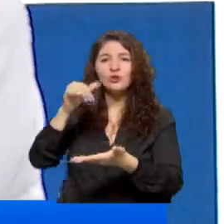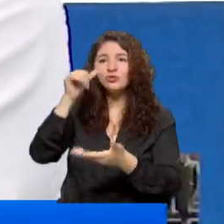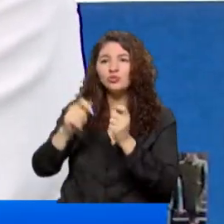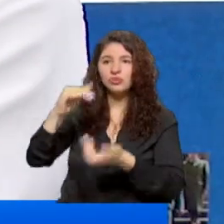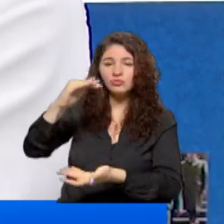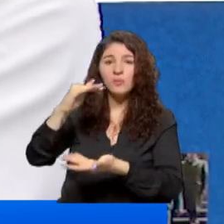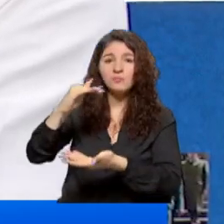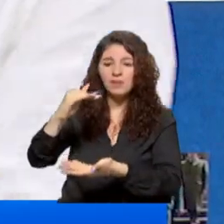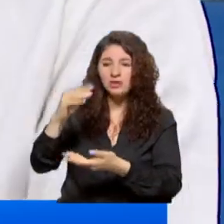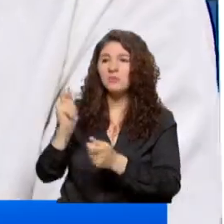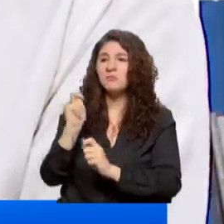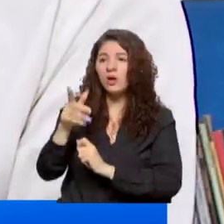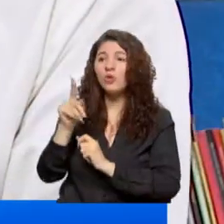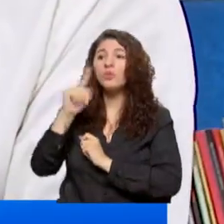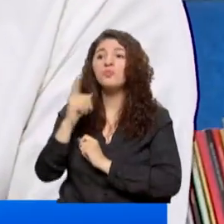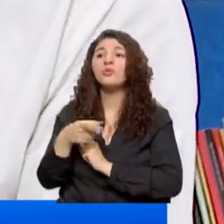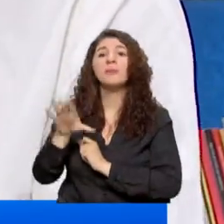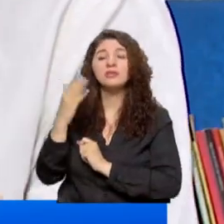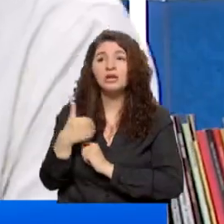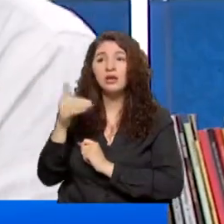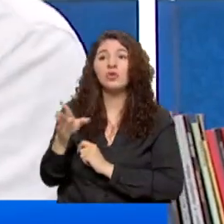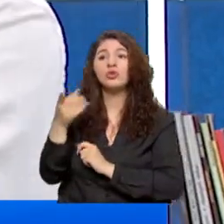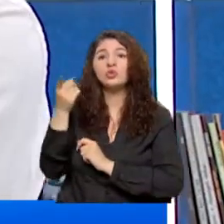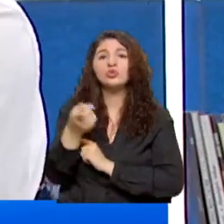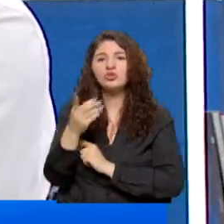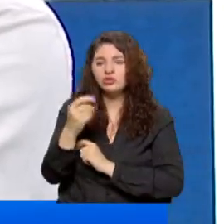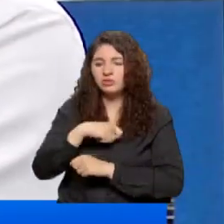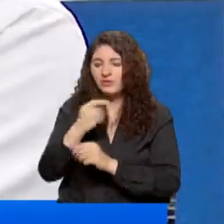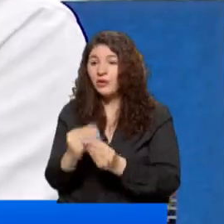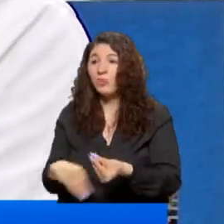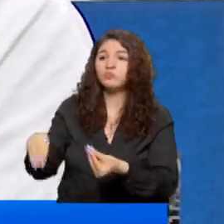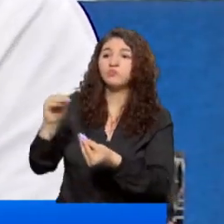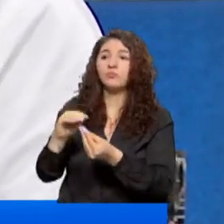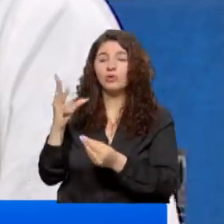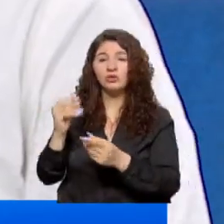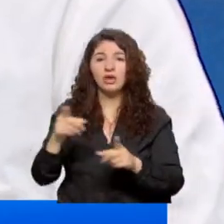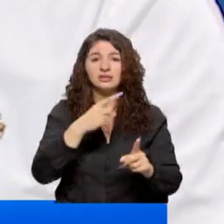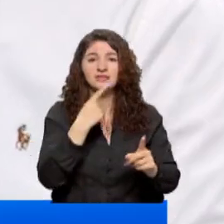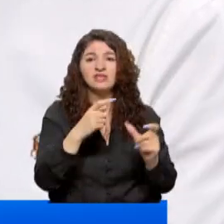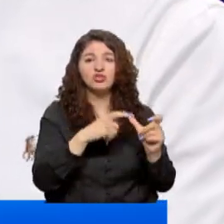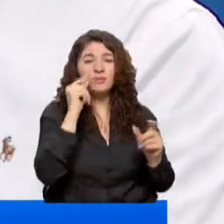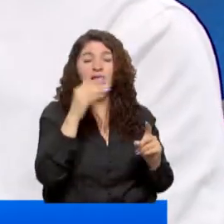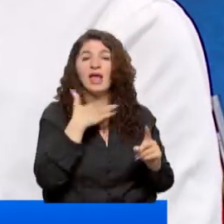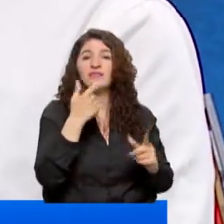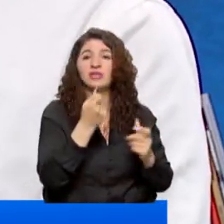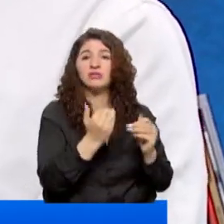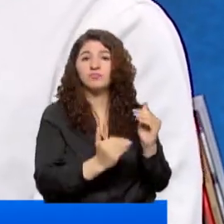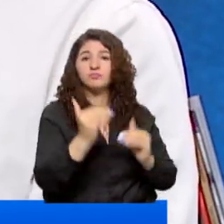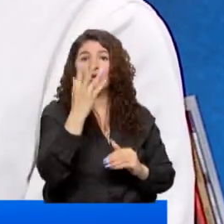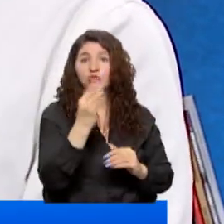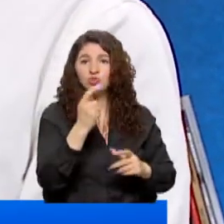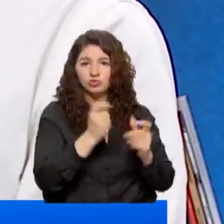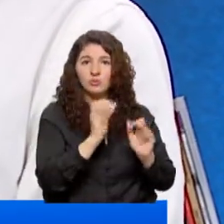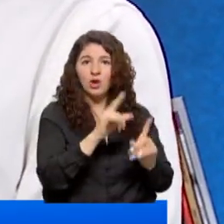paketi arttı paketi Hatta bulunamaz hale geldi dolayısı Orantısız bir şekilde fiyatlara istediğinizde Sencer ve et fiyatları daha da